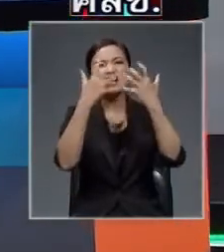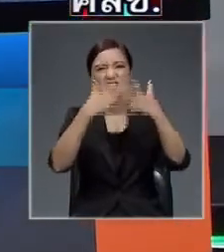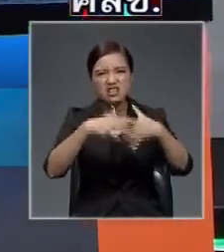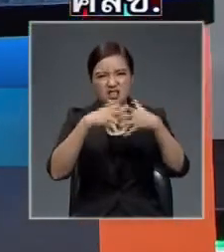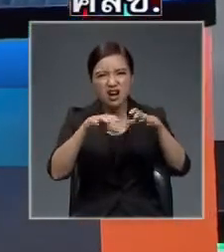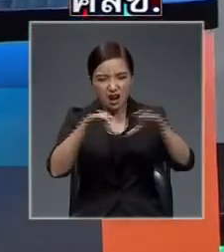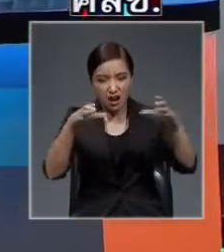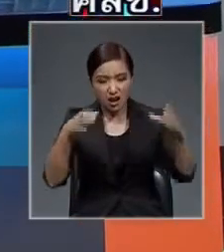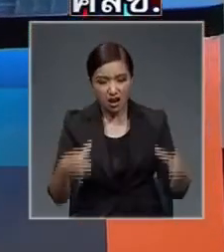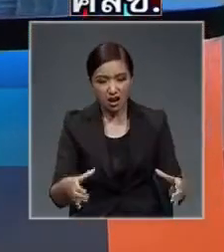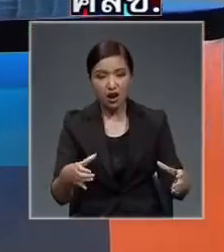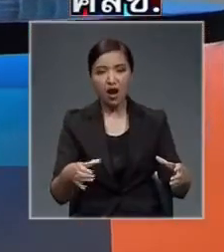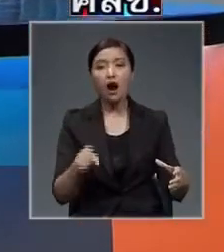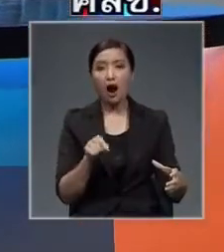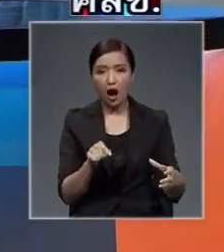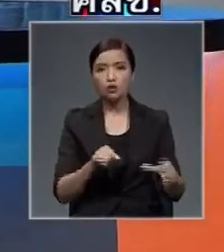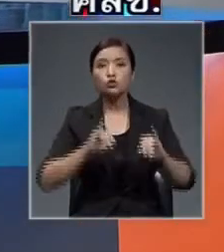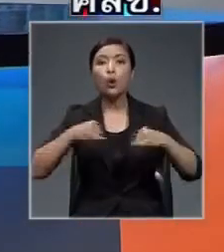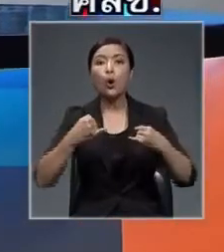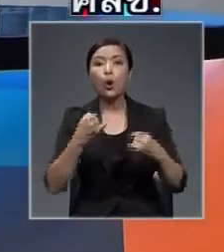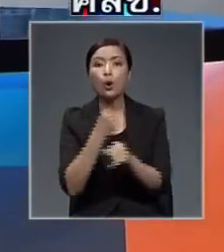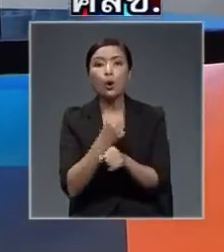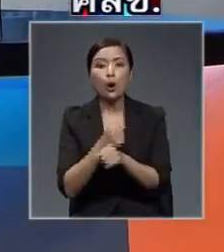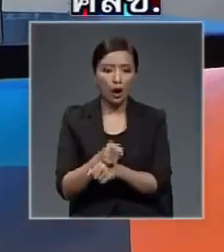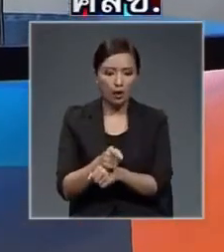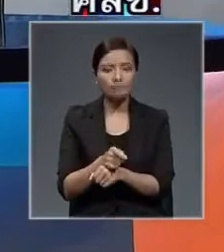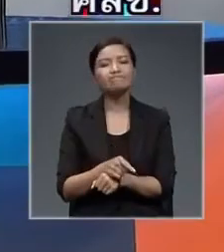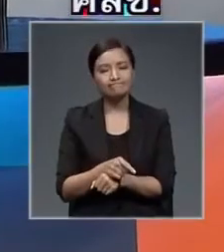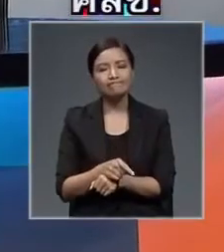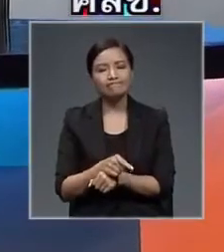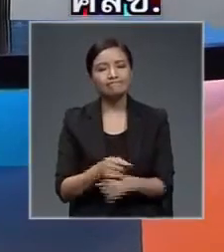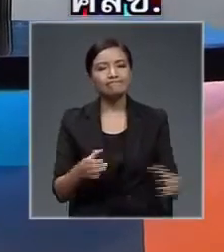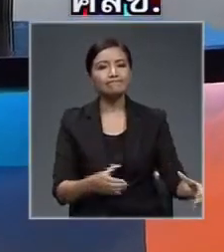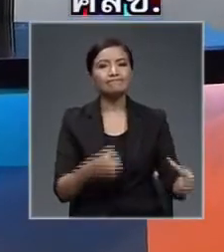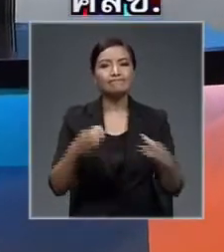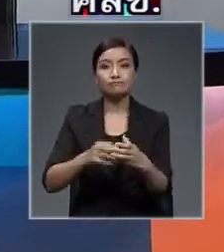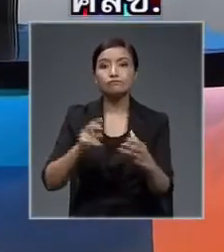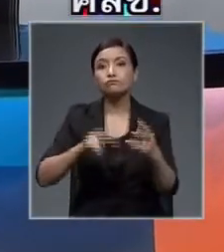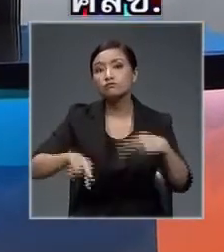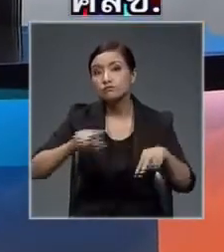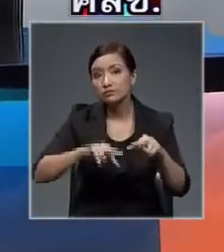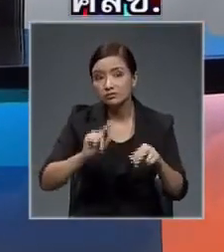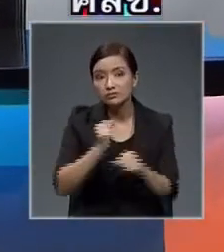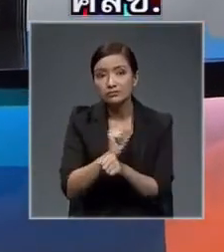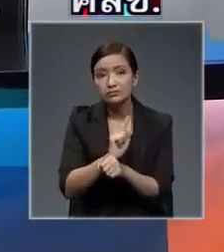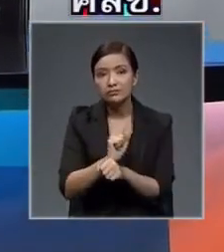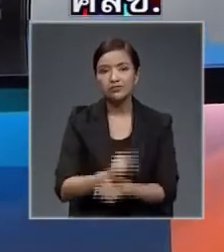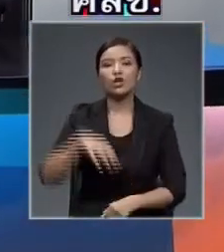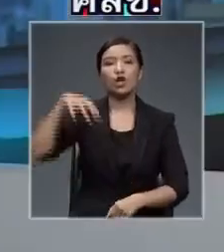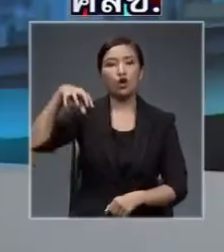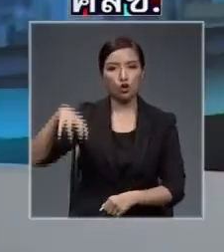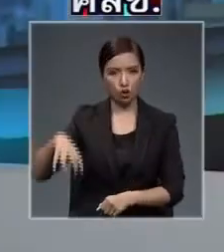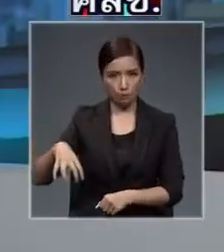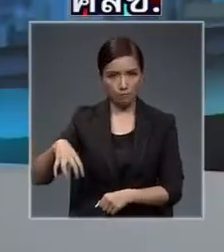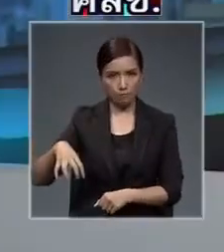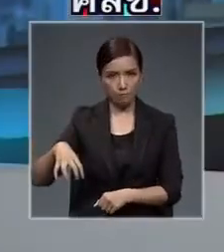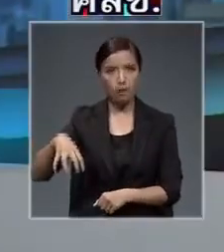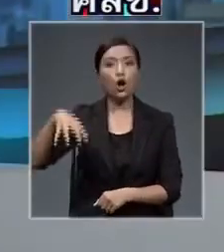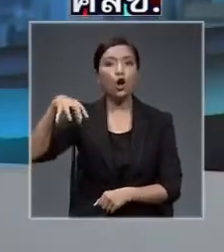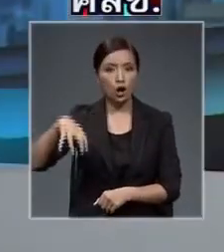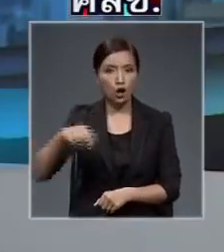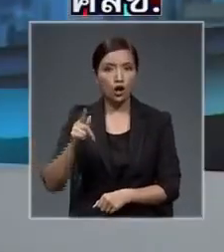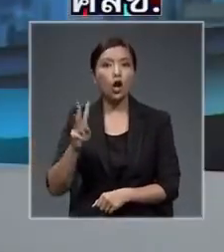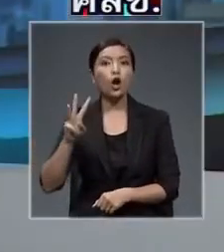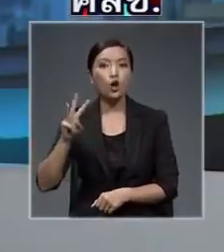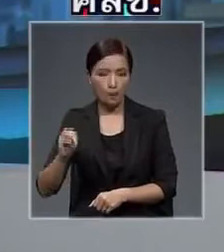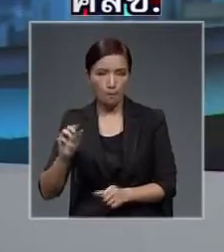จะเอามาขอใบอนุญาตแล้วก็ตรวจสภาพเครื่องเนี่ยเราจะให้กรมวิทยาศาสตร์การแพทย์เนี่ยเป็นศูนย์บริการจุดเดียวเลย